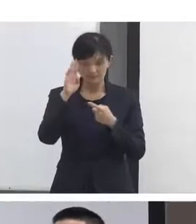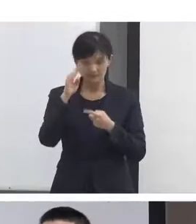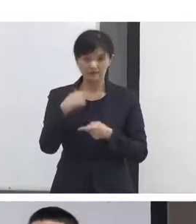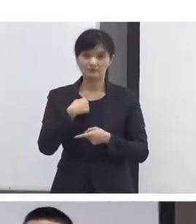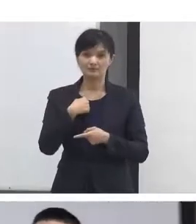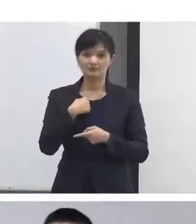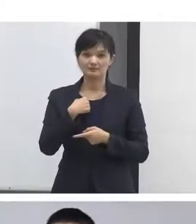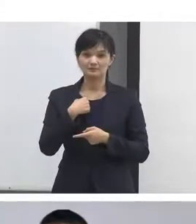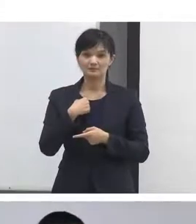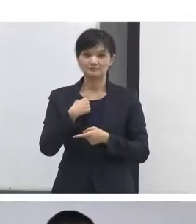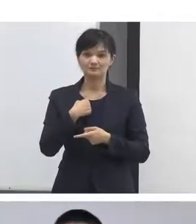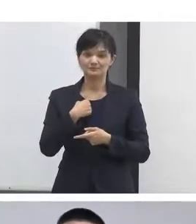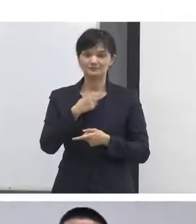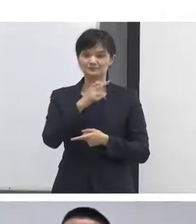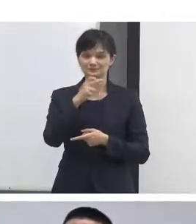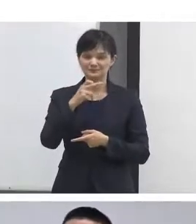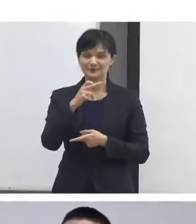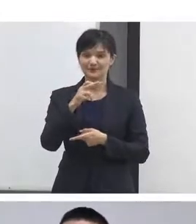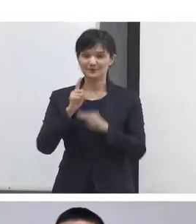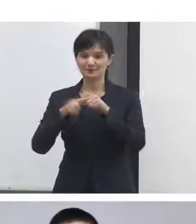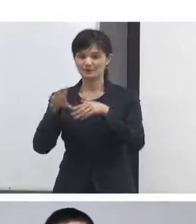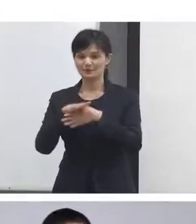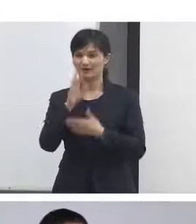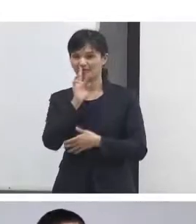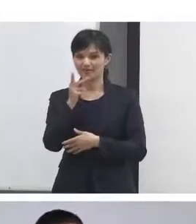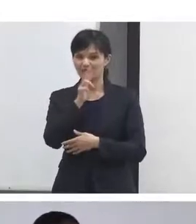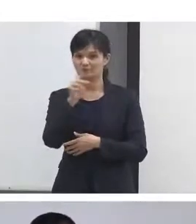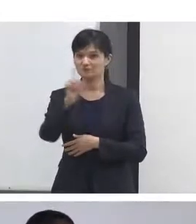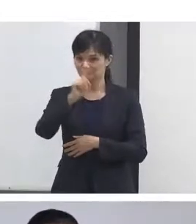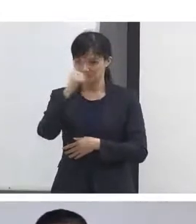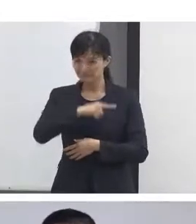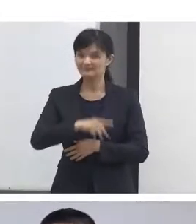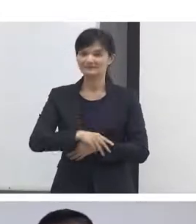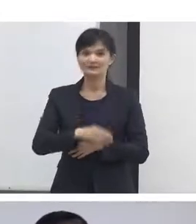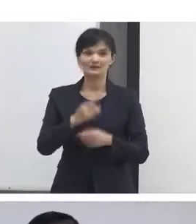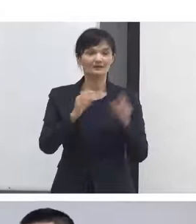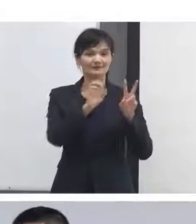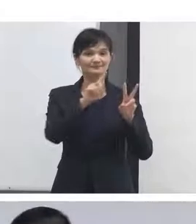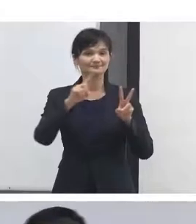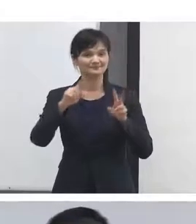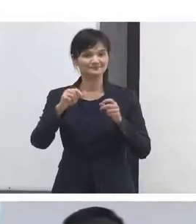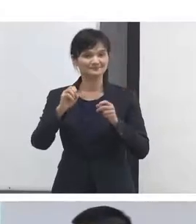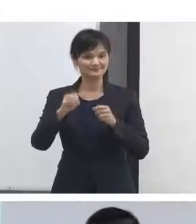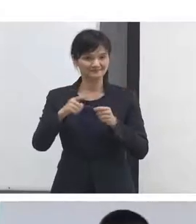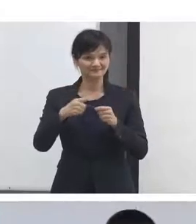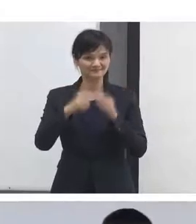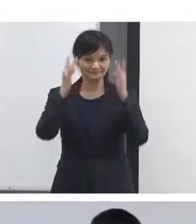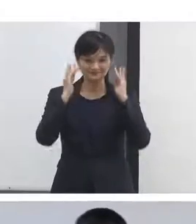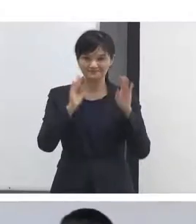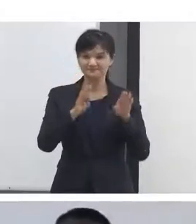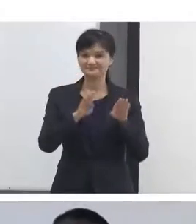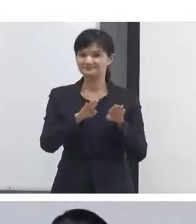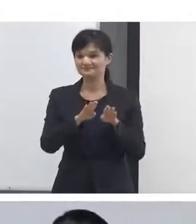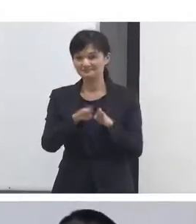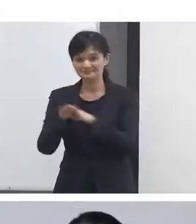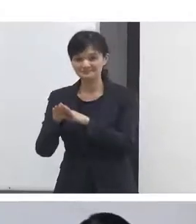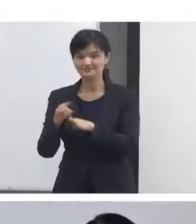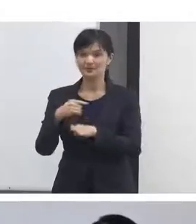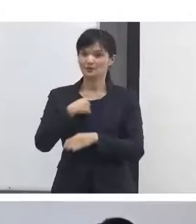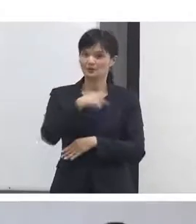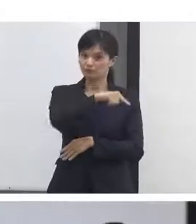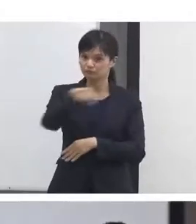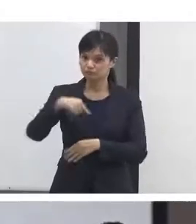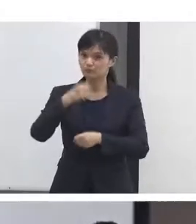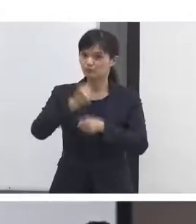被告诫不可以华英互换。2014年的夏天，我们在台湾做了什么？2015年呢，在做了什么？都是我们啊，我们